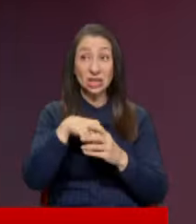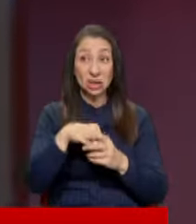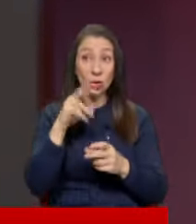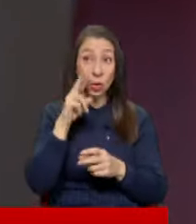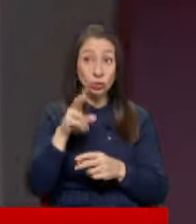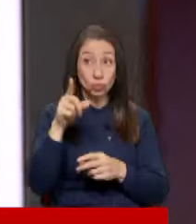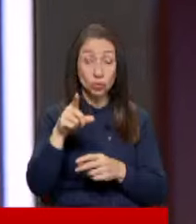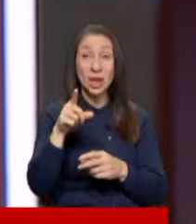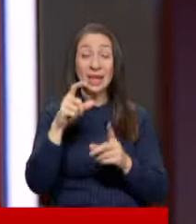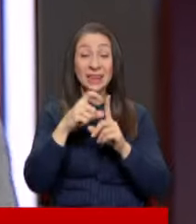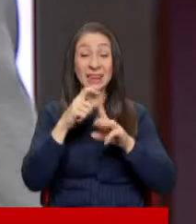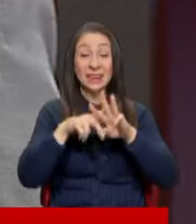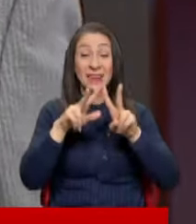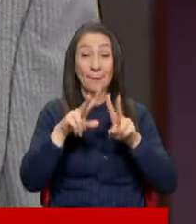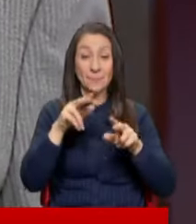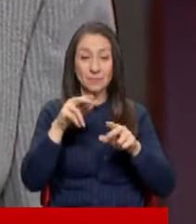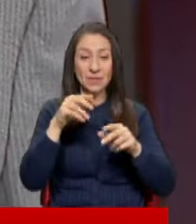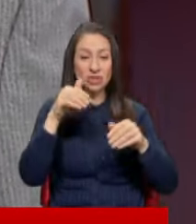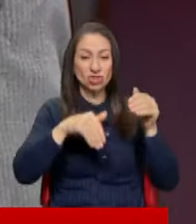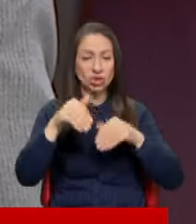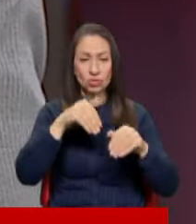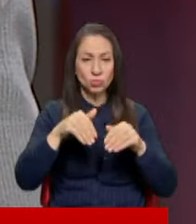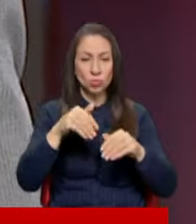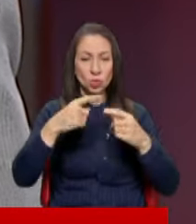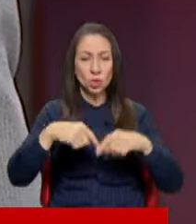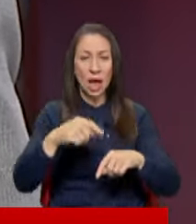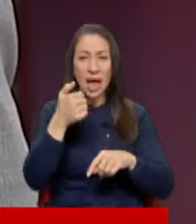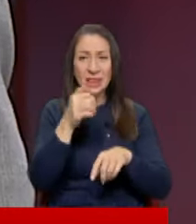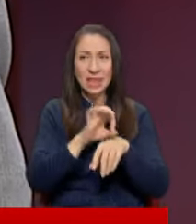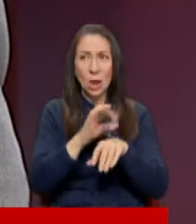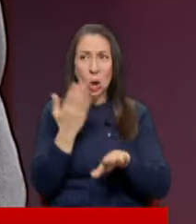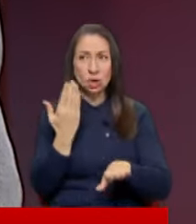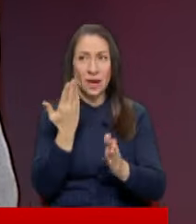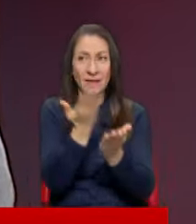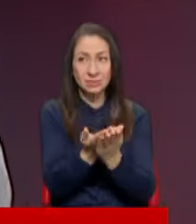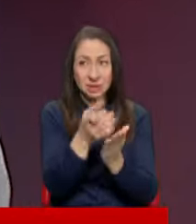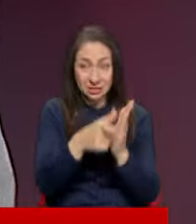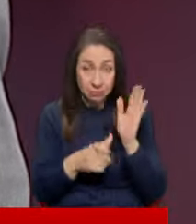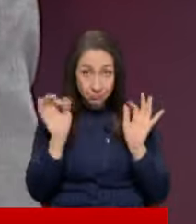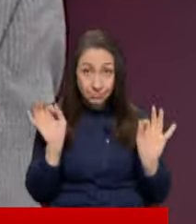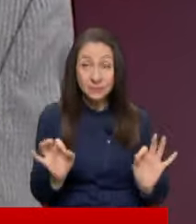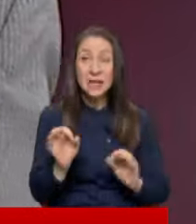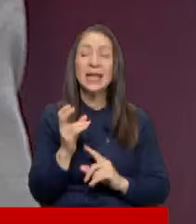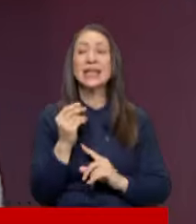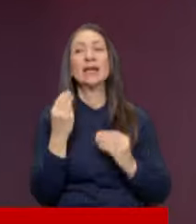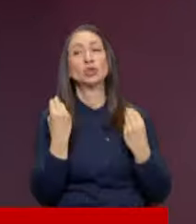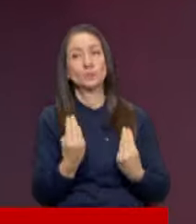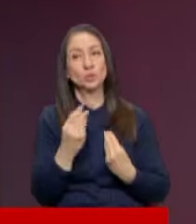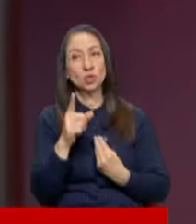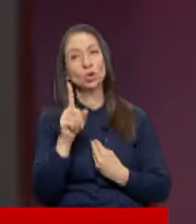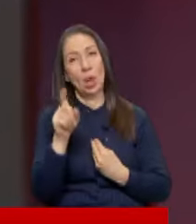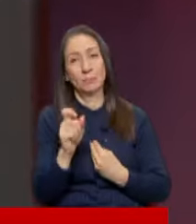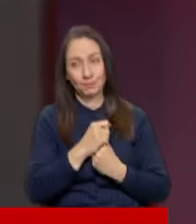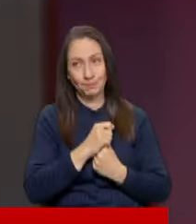ettiğiniz Dem Partisi seçim kuruluna ne yapmış 6 dakika önce vermiş değil mi listeyi Evet ilkercim şimdi şunu